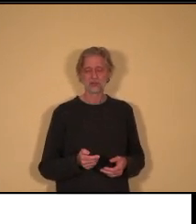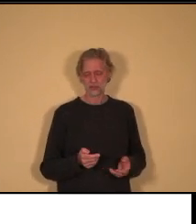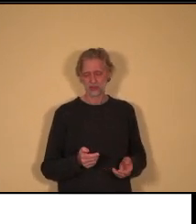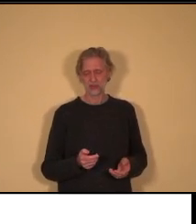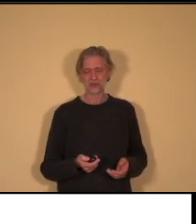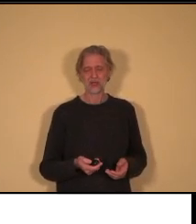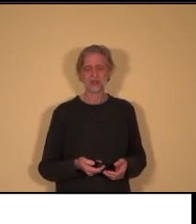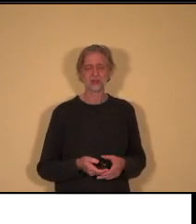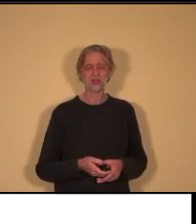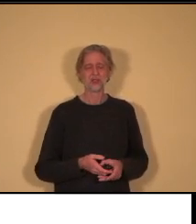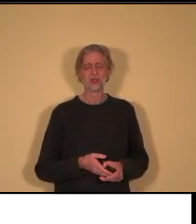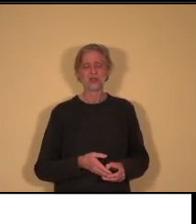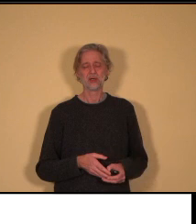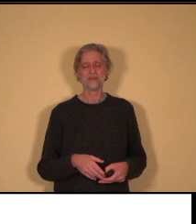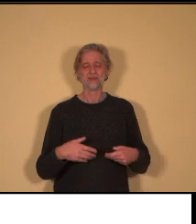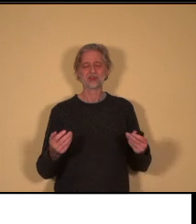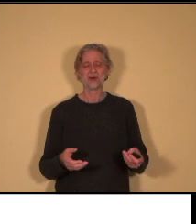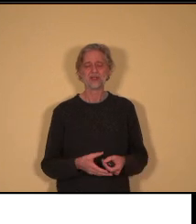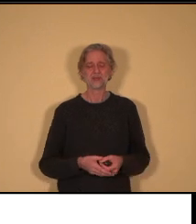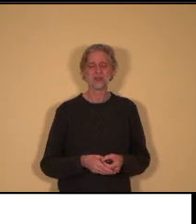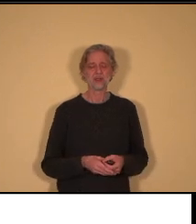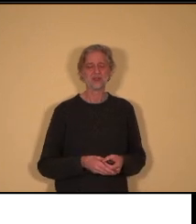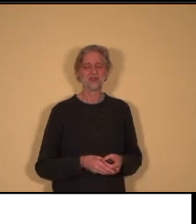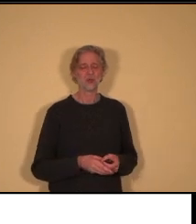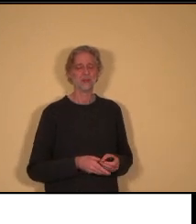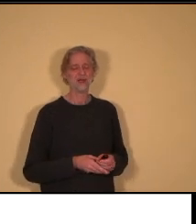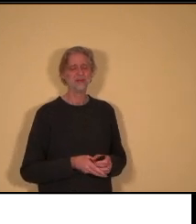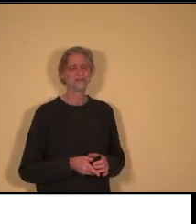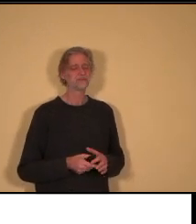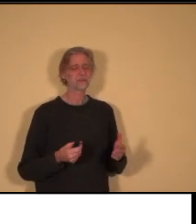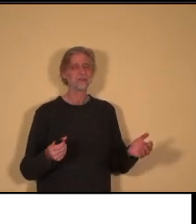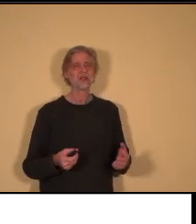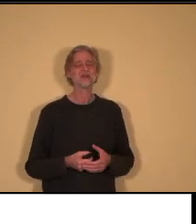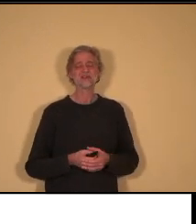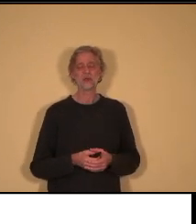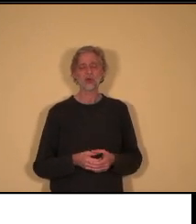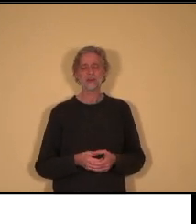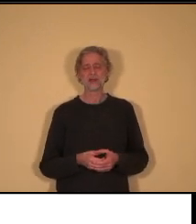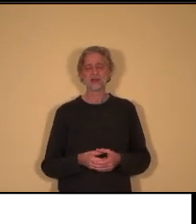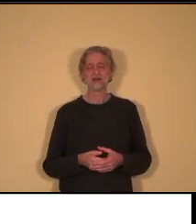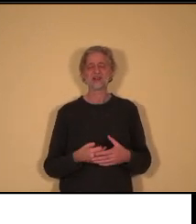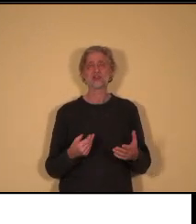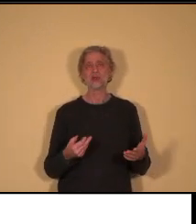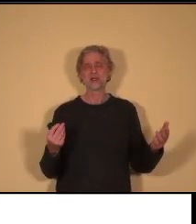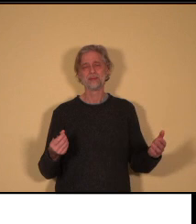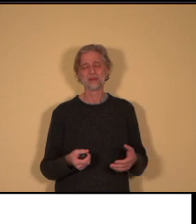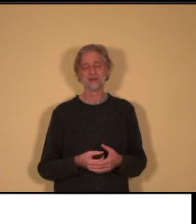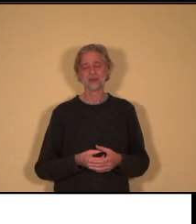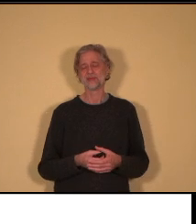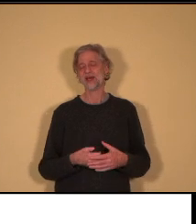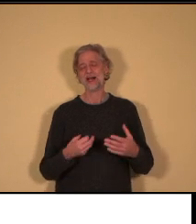So, jetzt ist die Frage natürlich, was kann man mit diesem CO machen? Das CO kann man sehr schön in